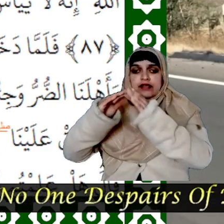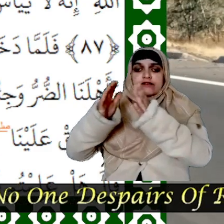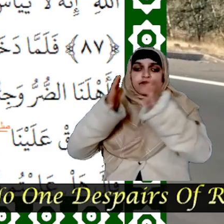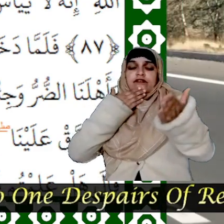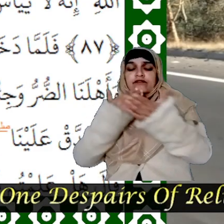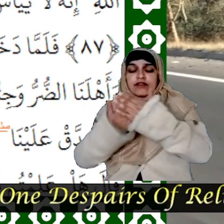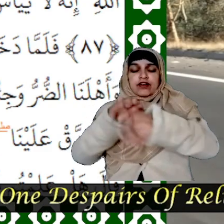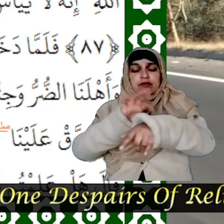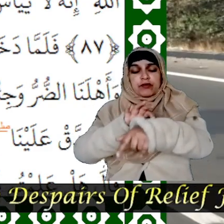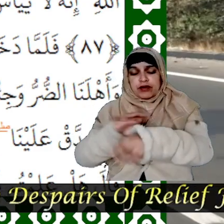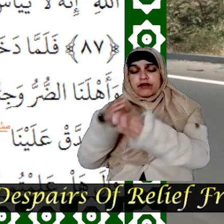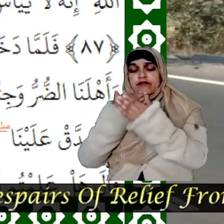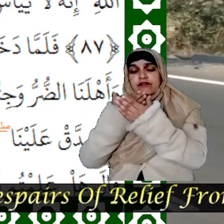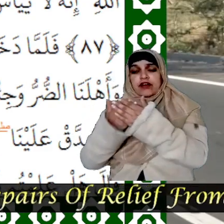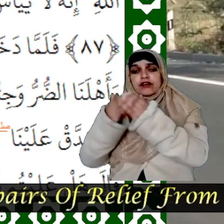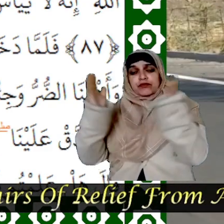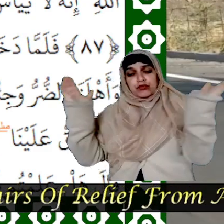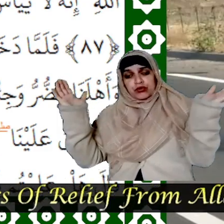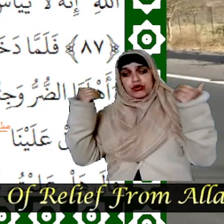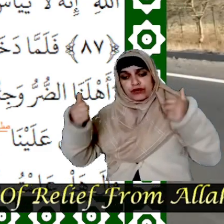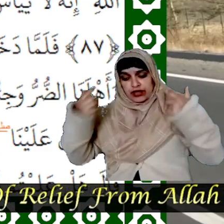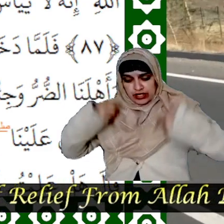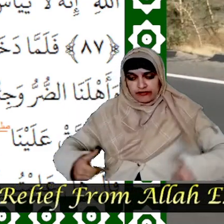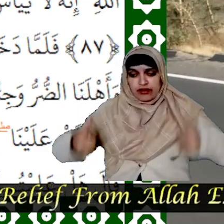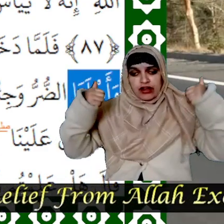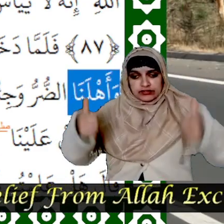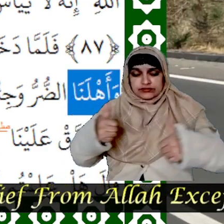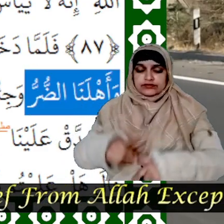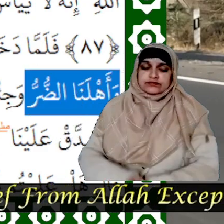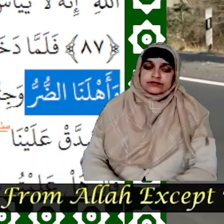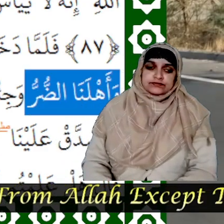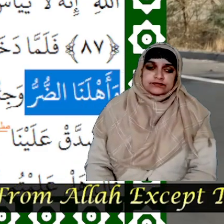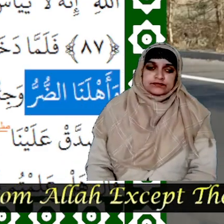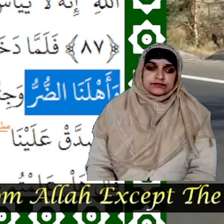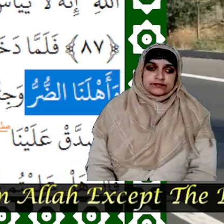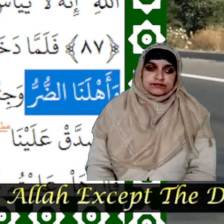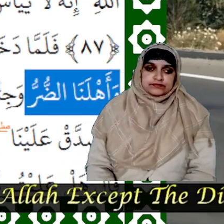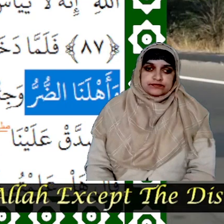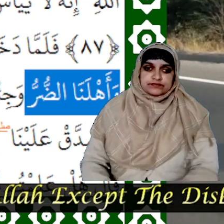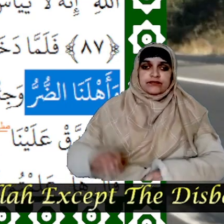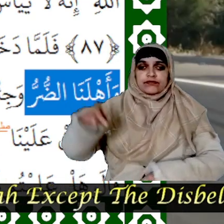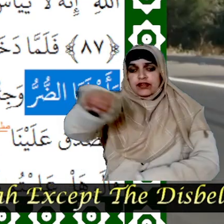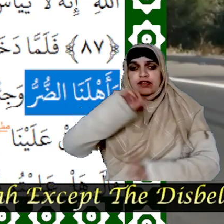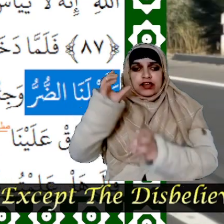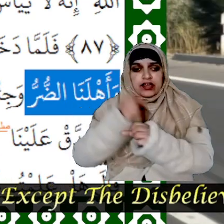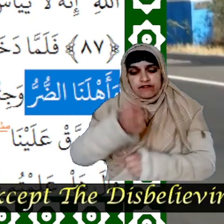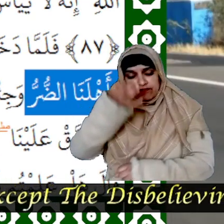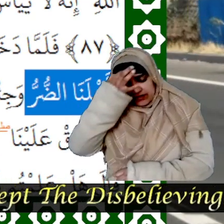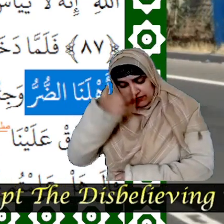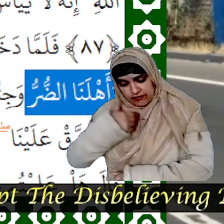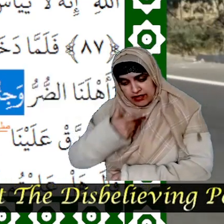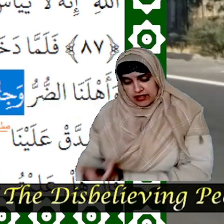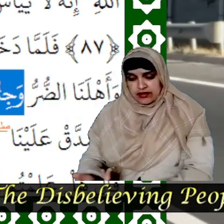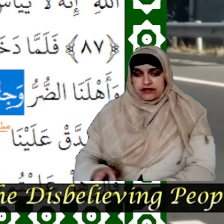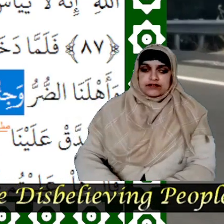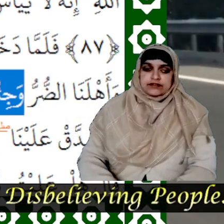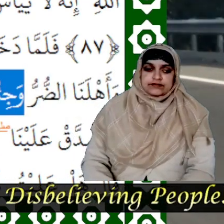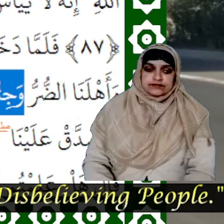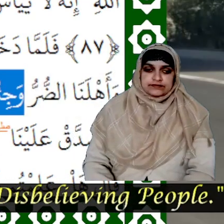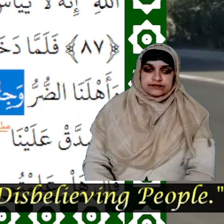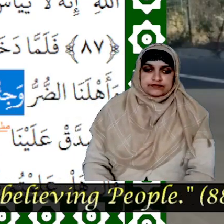أبو جج يا دانيا مسنا وأهلنا الضر نوفي والرخي نات أباريتك